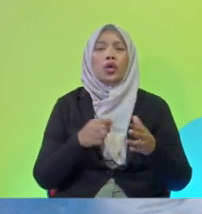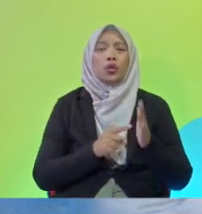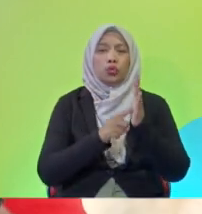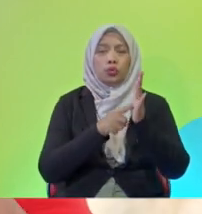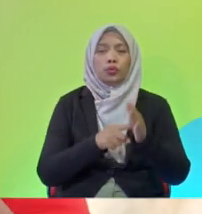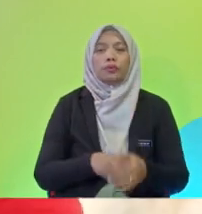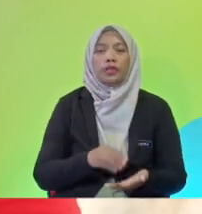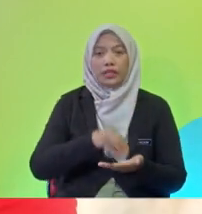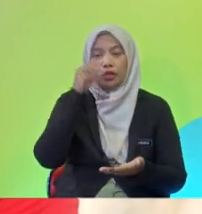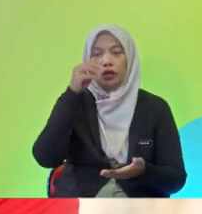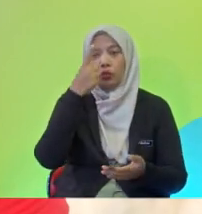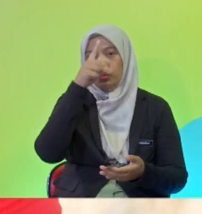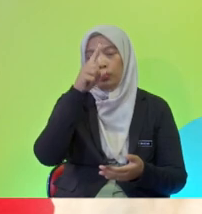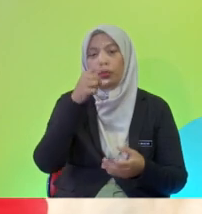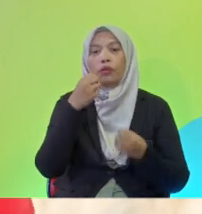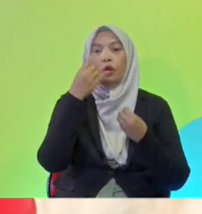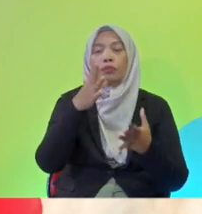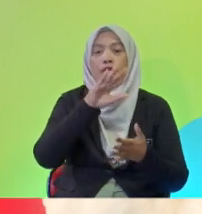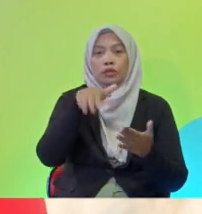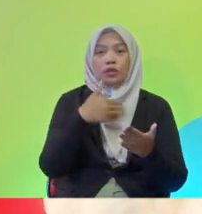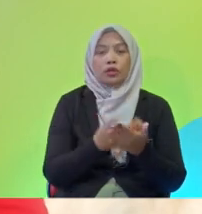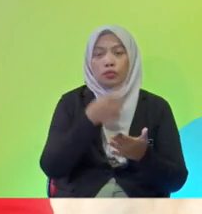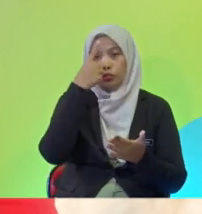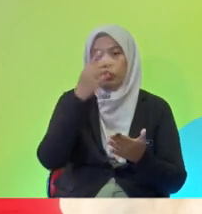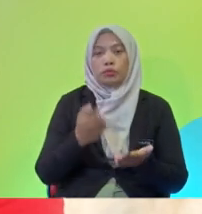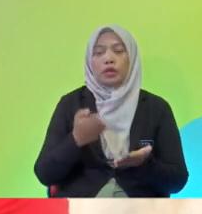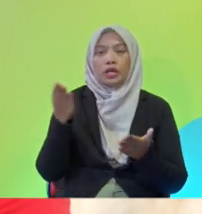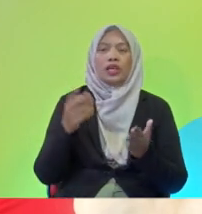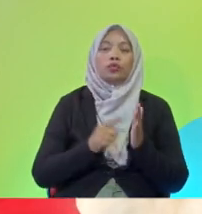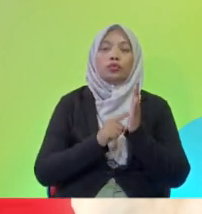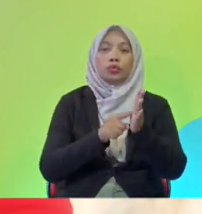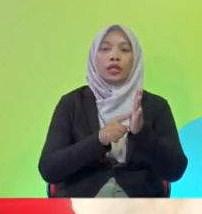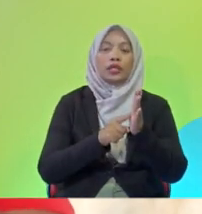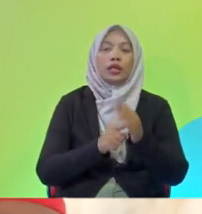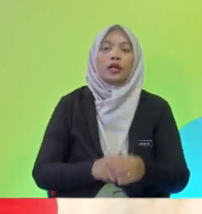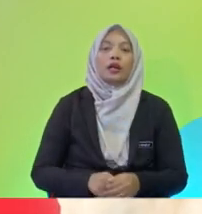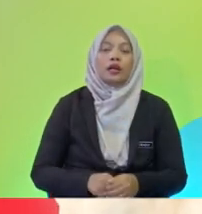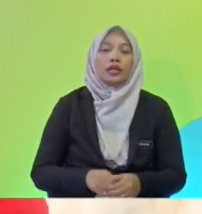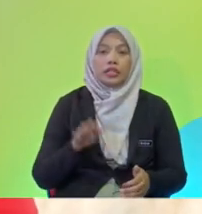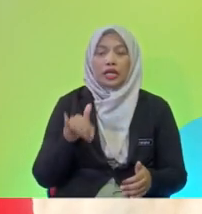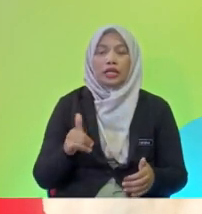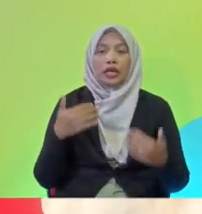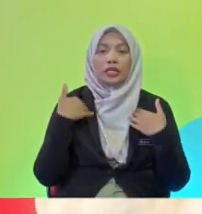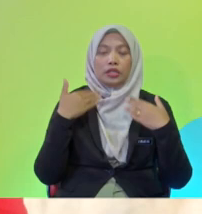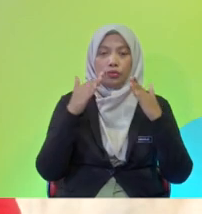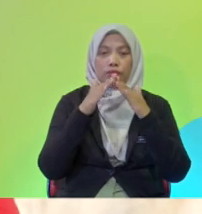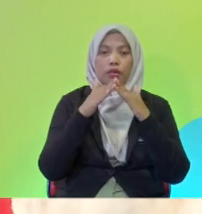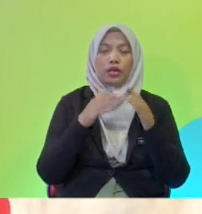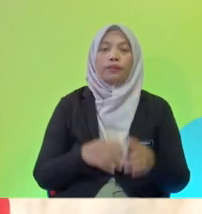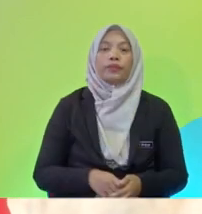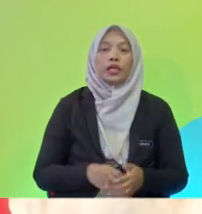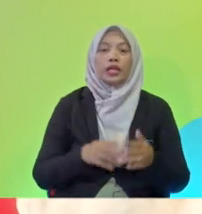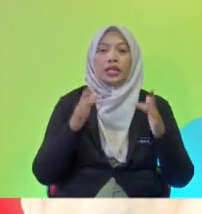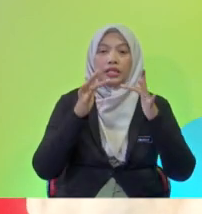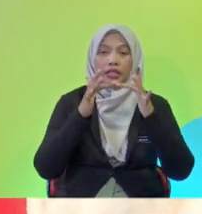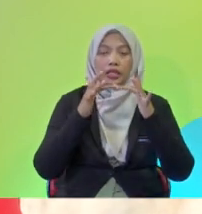baiklah. Untuk makluman semua, untuk mendapatkan bahan rujukan ini, okey, murid-murid yang berada di rumah boleh rujuk